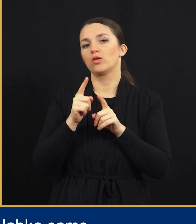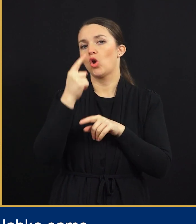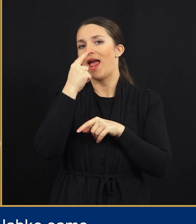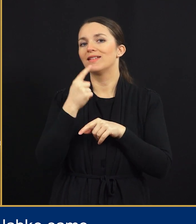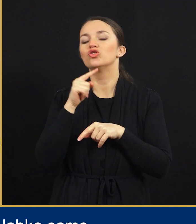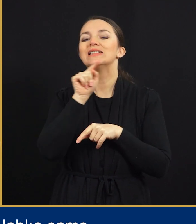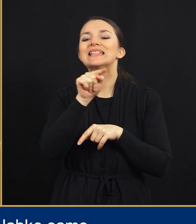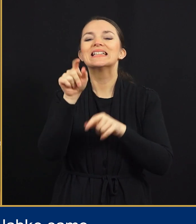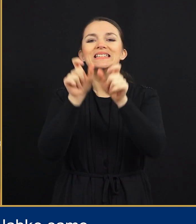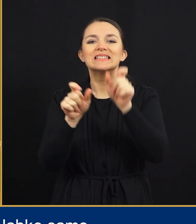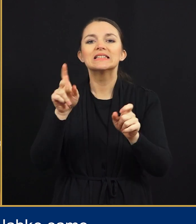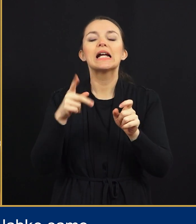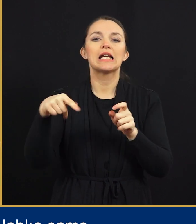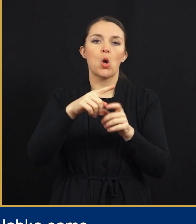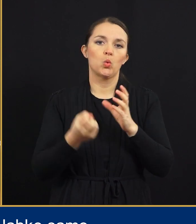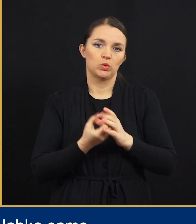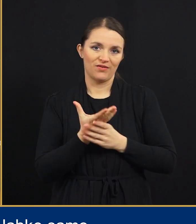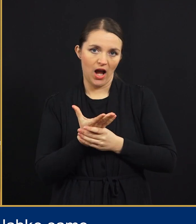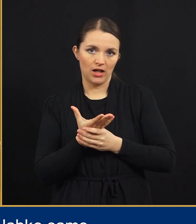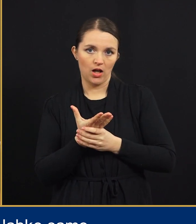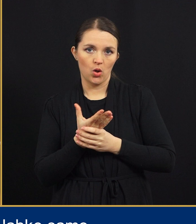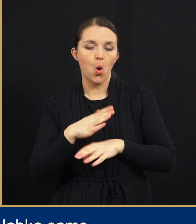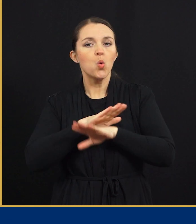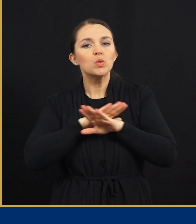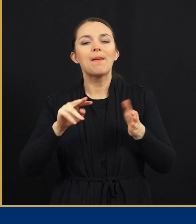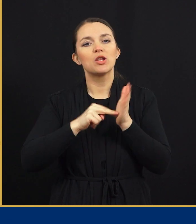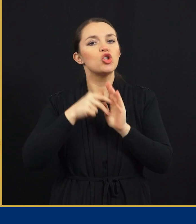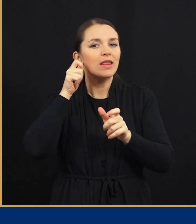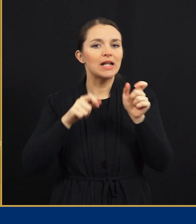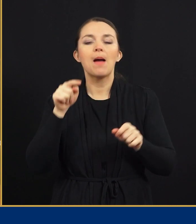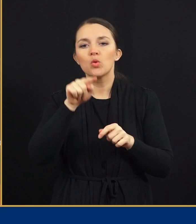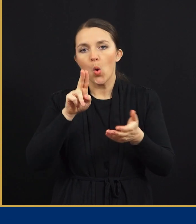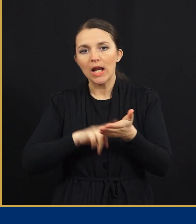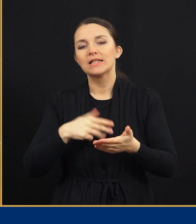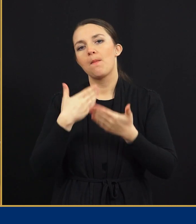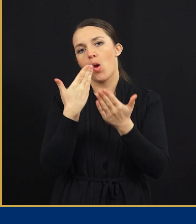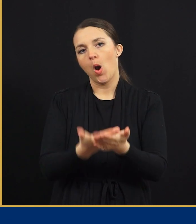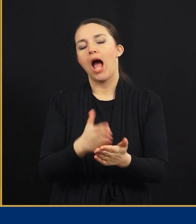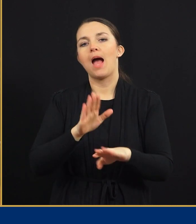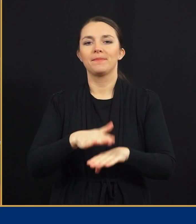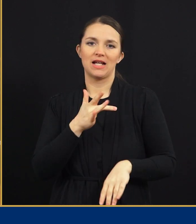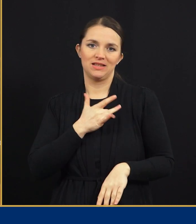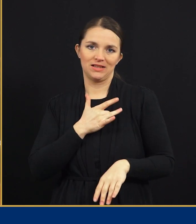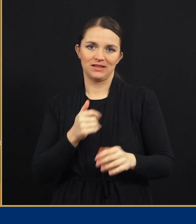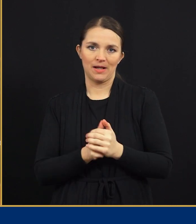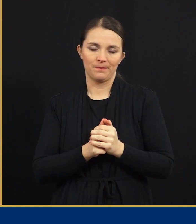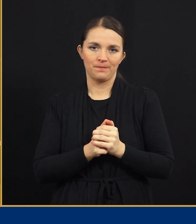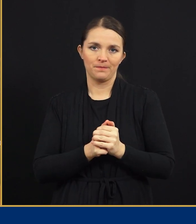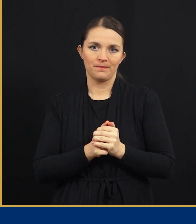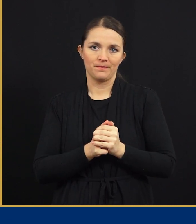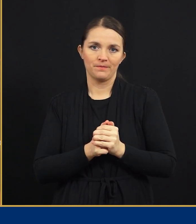so etični tisti, ki jo ustvarjajo. Vsem inženirkam to res polagam na srce.